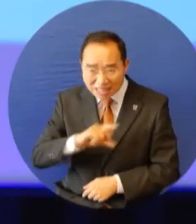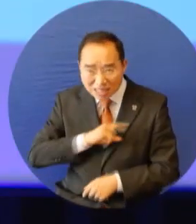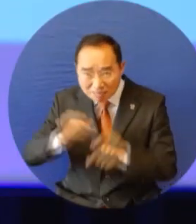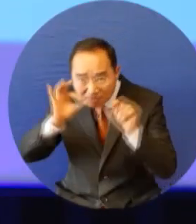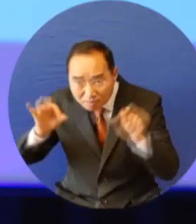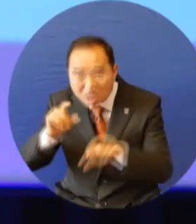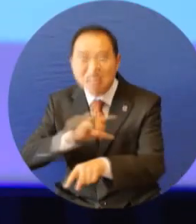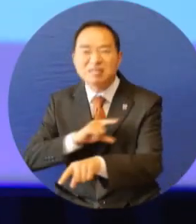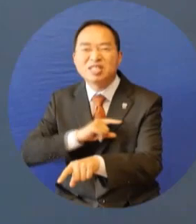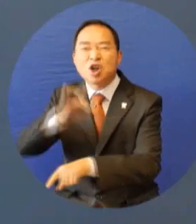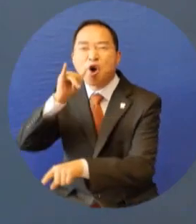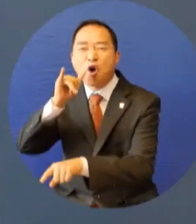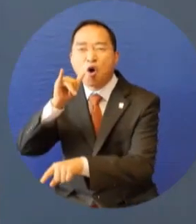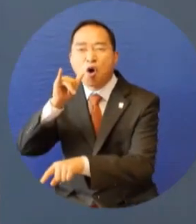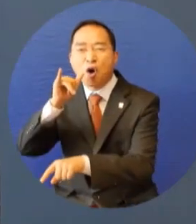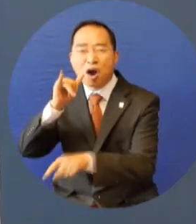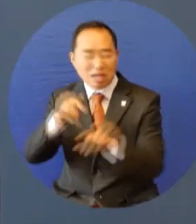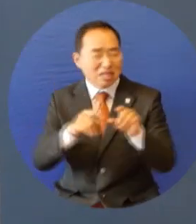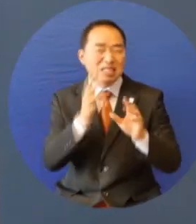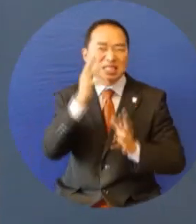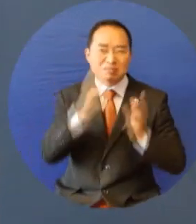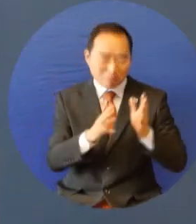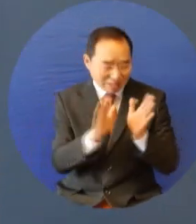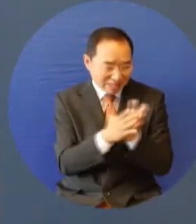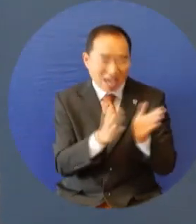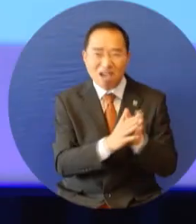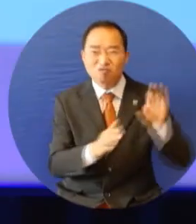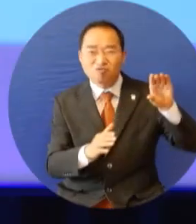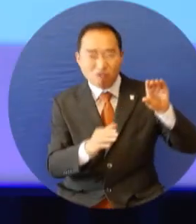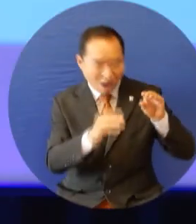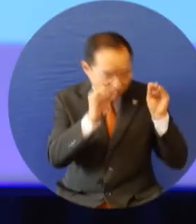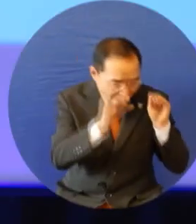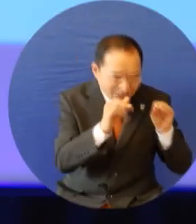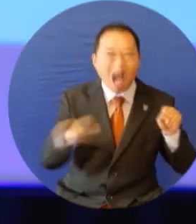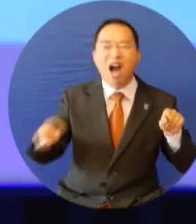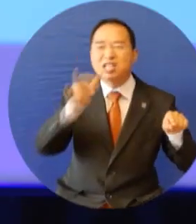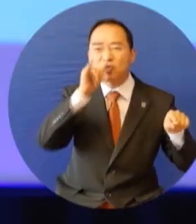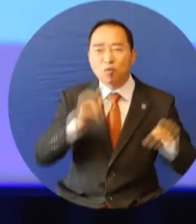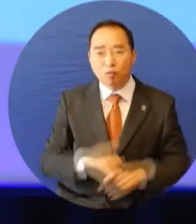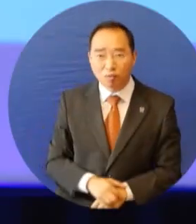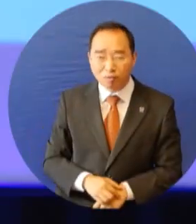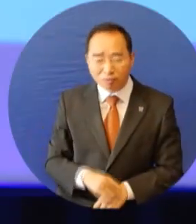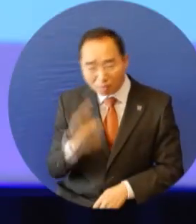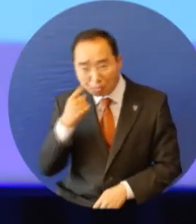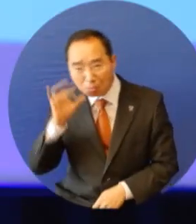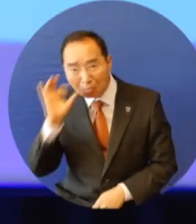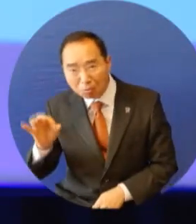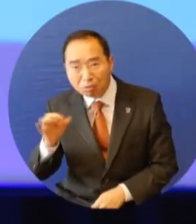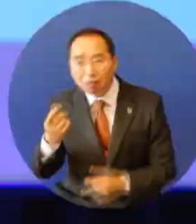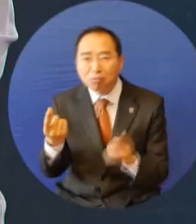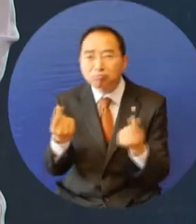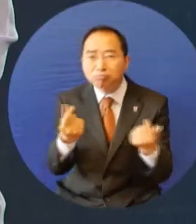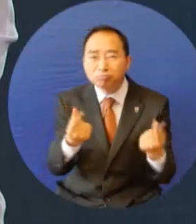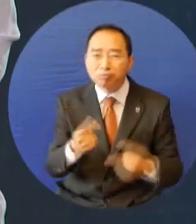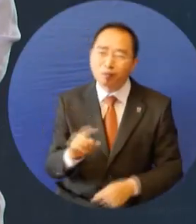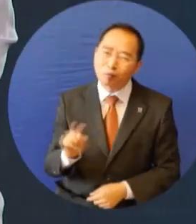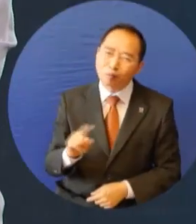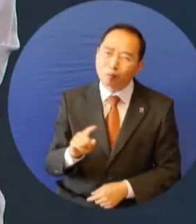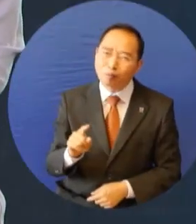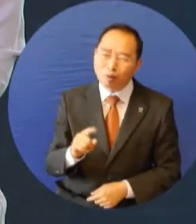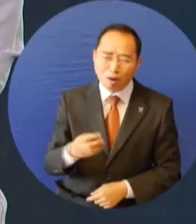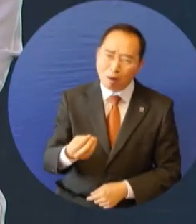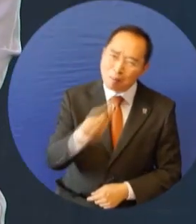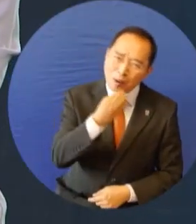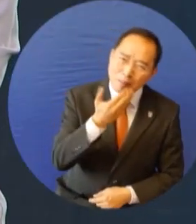있습니다. 그건 식물학자나 식물도감이나 뭐 이런 걸 보지 않으면은 전부 잡초라고 하죠. 저희 눈에는 다